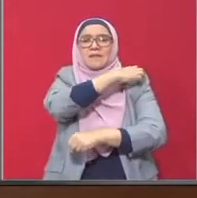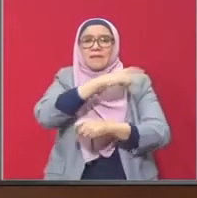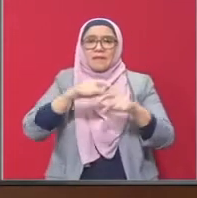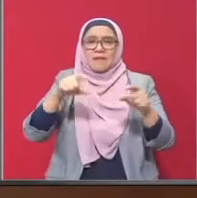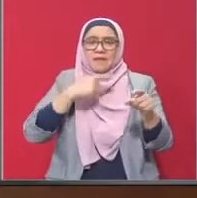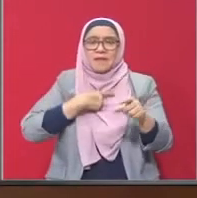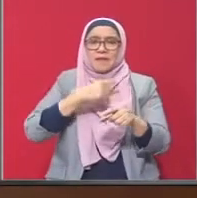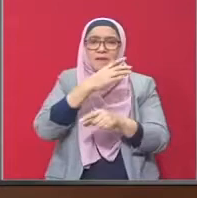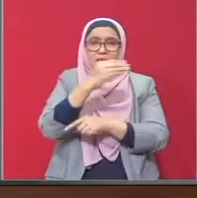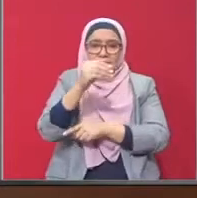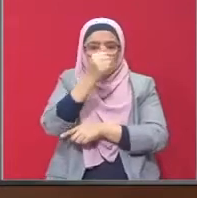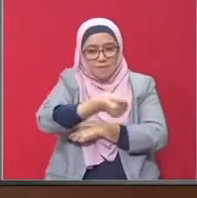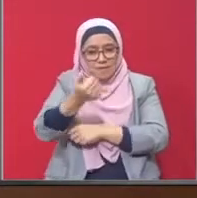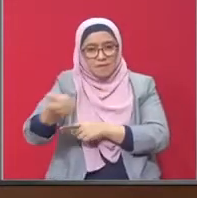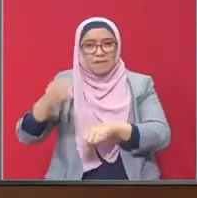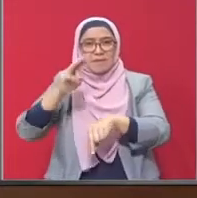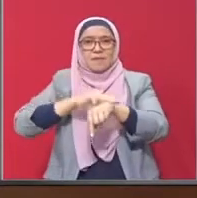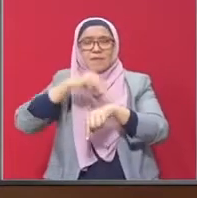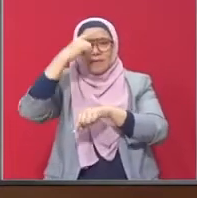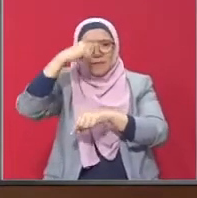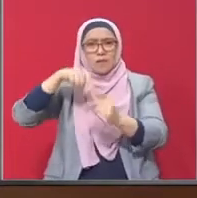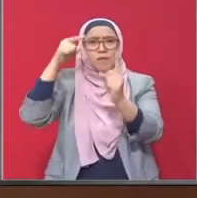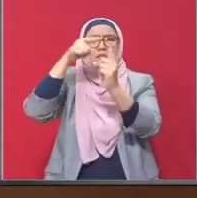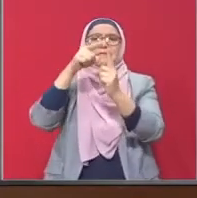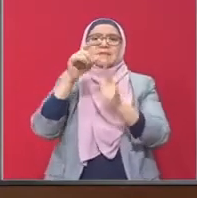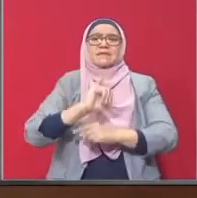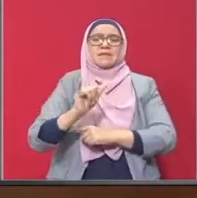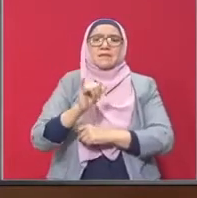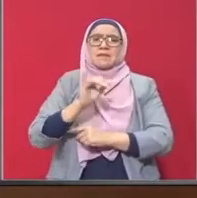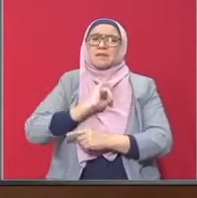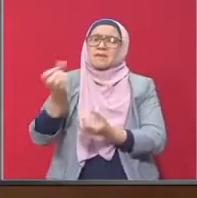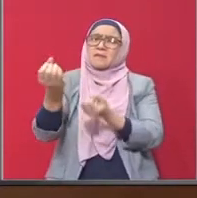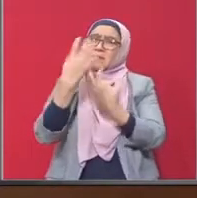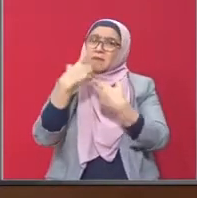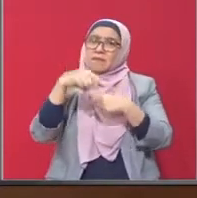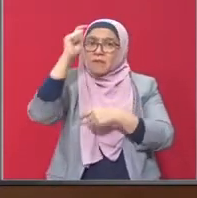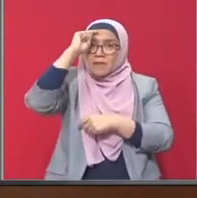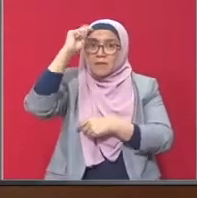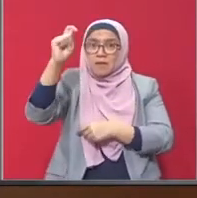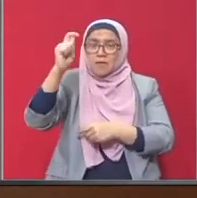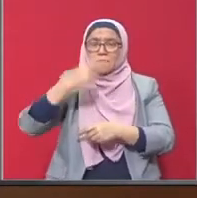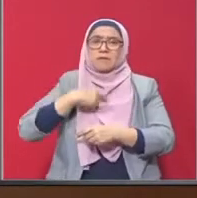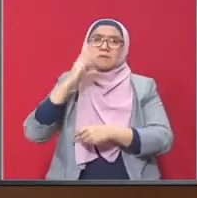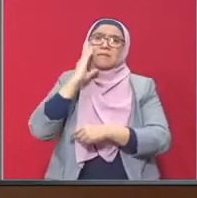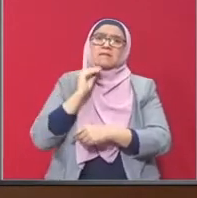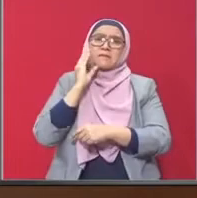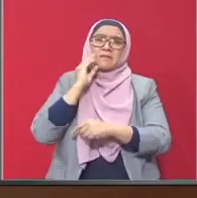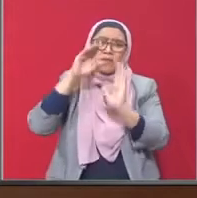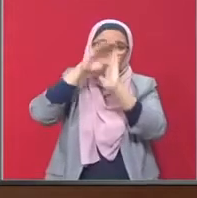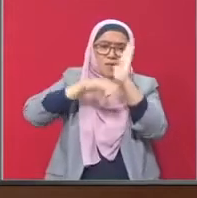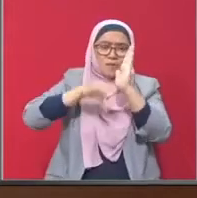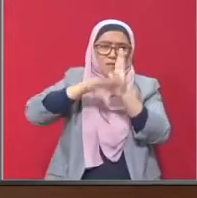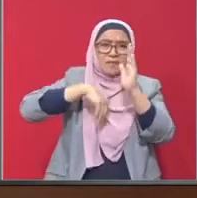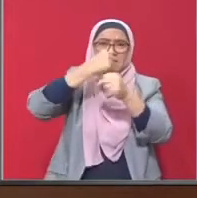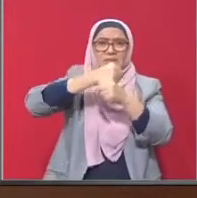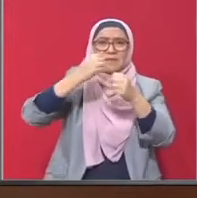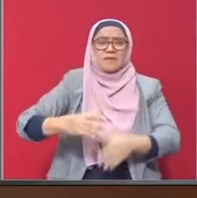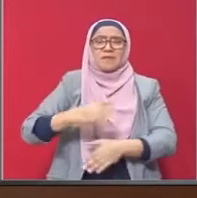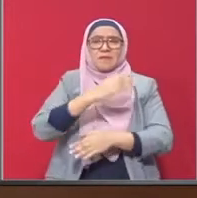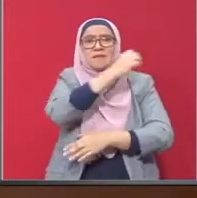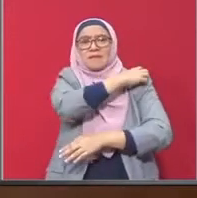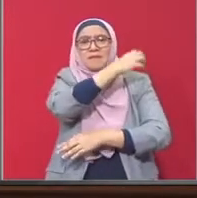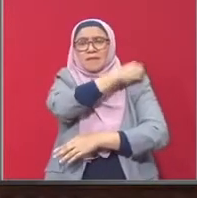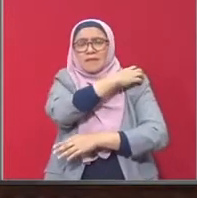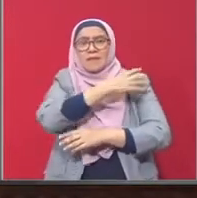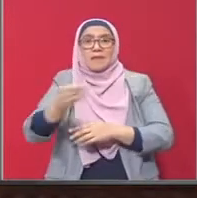tujuan yang sama greenusa difahamkan di Terengganu khususnya turut mengalami masalah kekurangan gawai stress jabatan